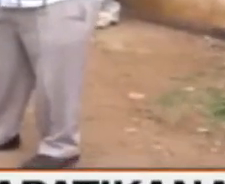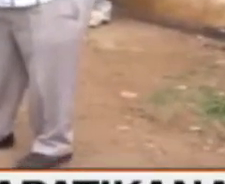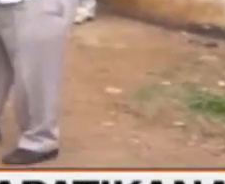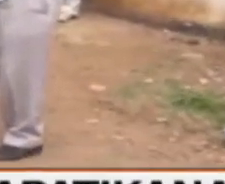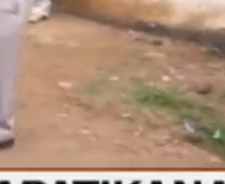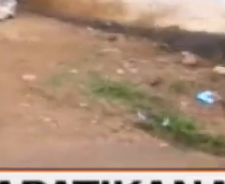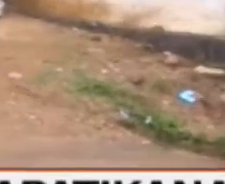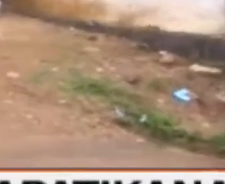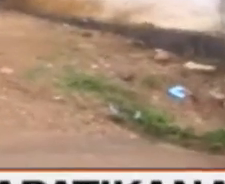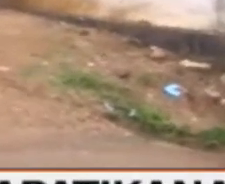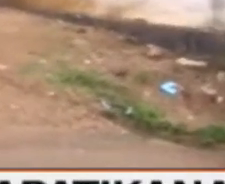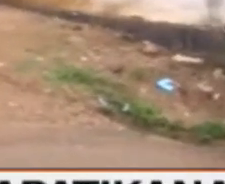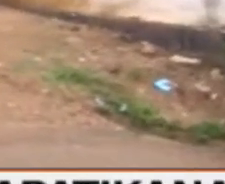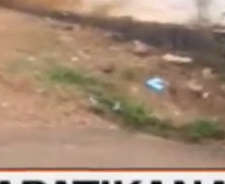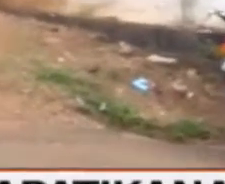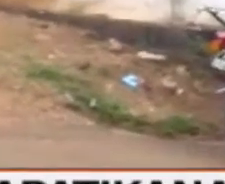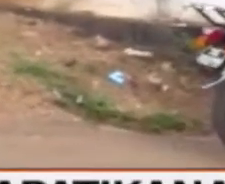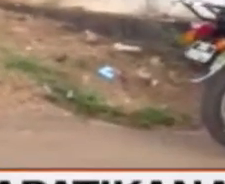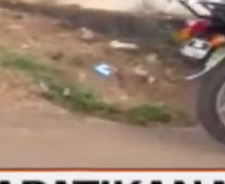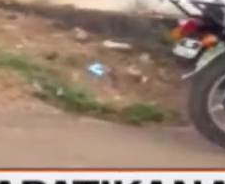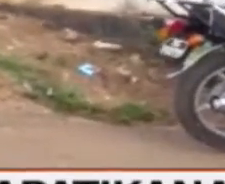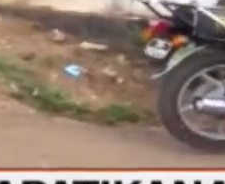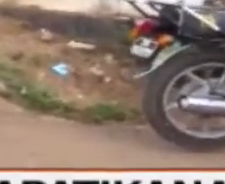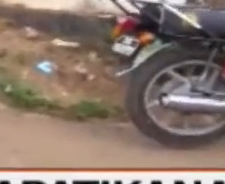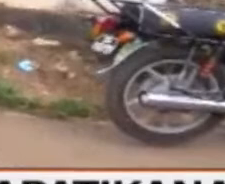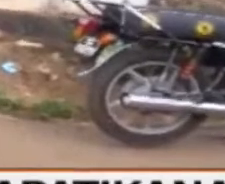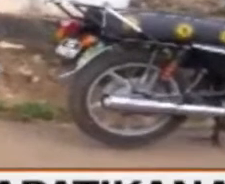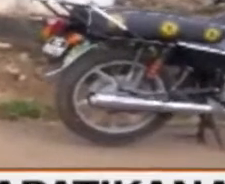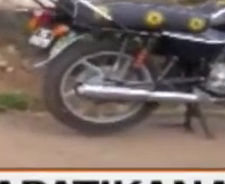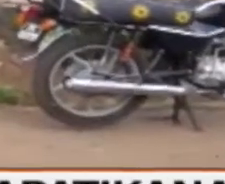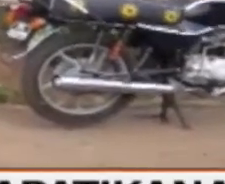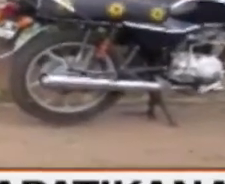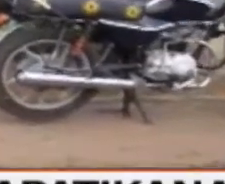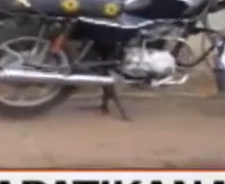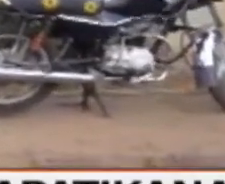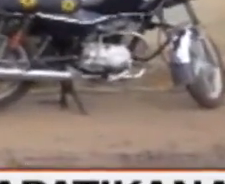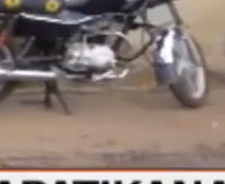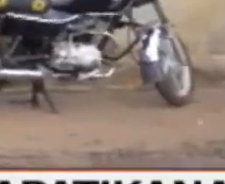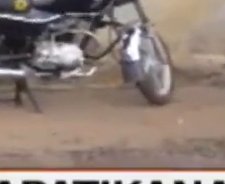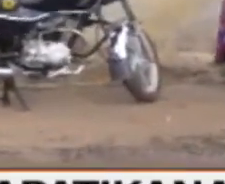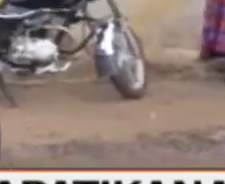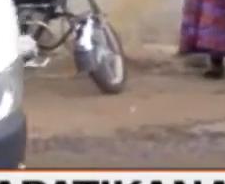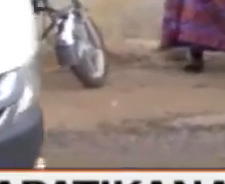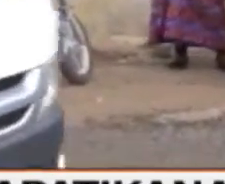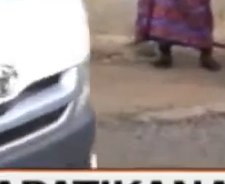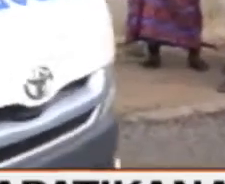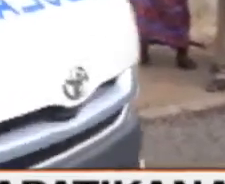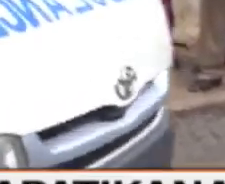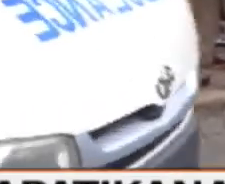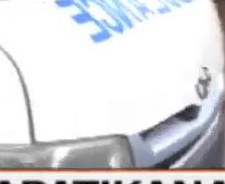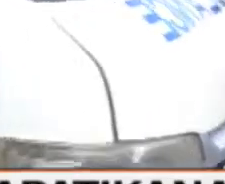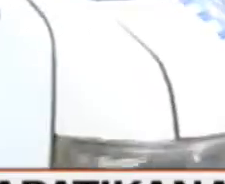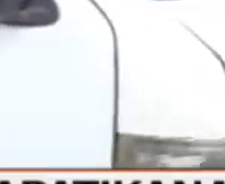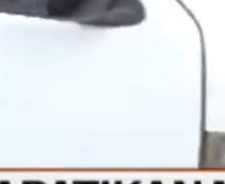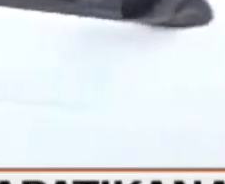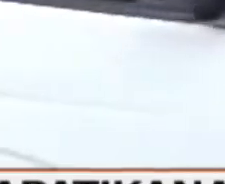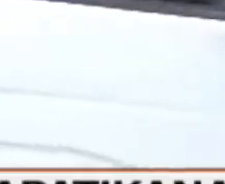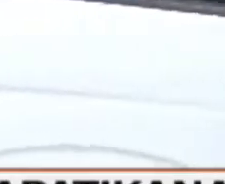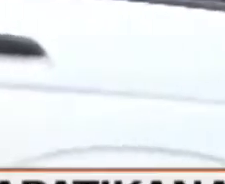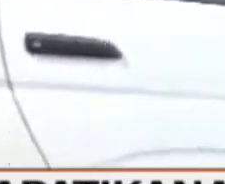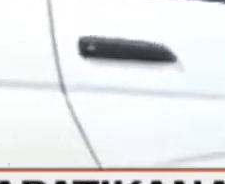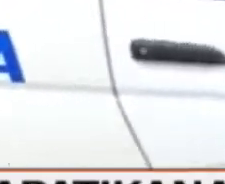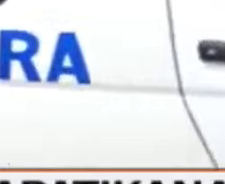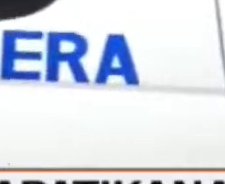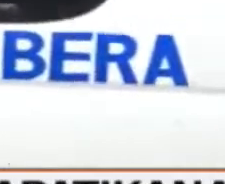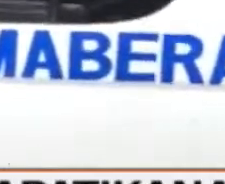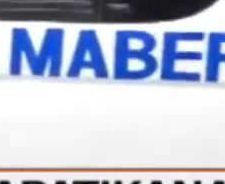Tayari polisi wametia mbaroni washukiwa wawili ambao wote ni wafanyikazi wa Osinde. Mmoja kati yao ni Julius Mogoi, ambaye polisi